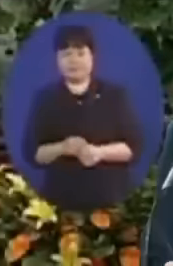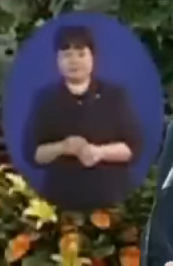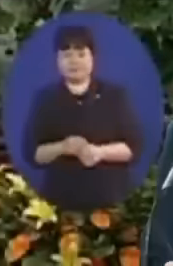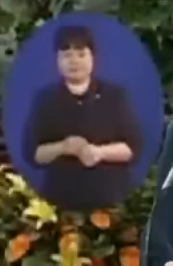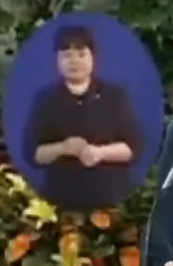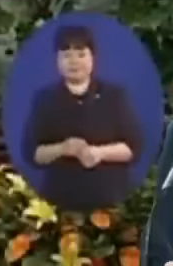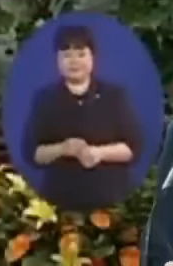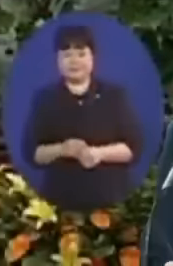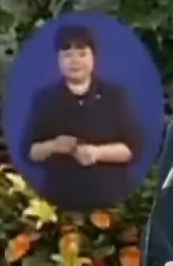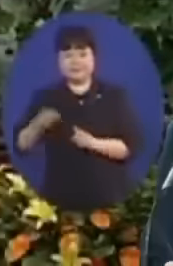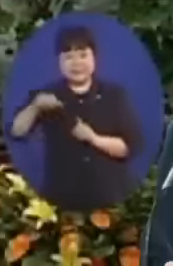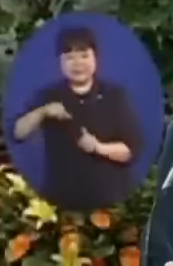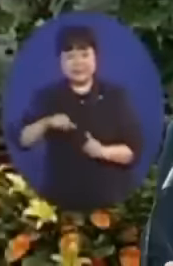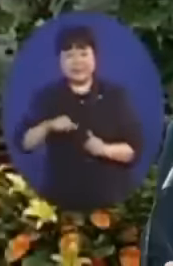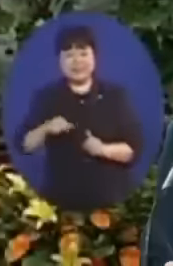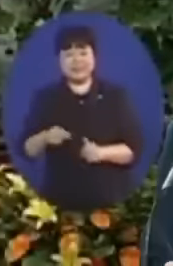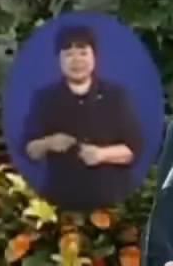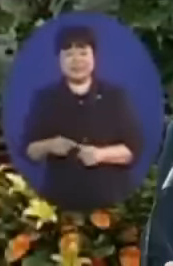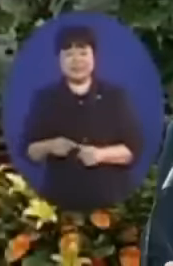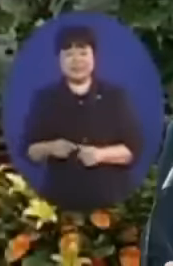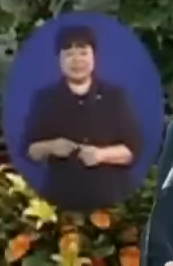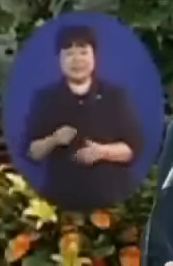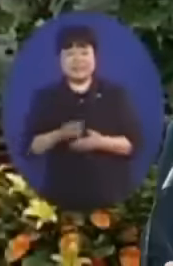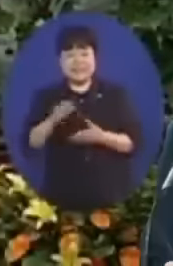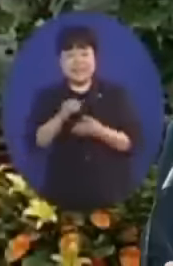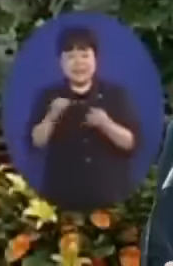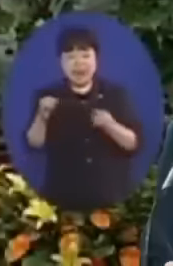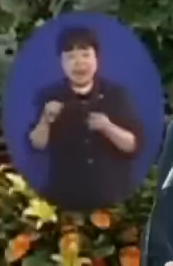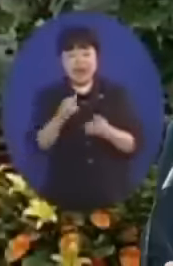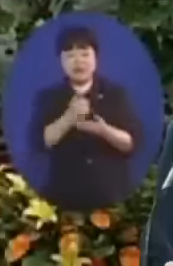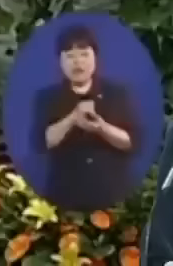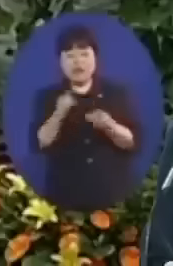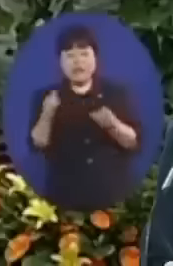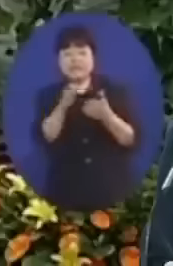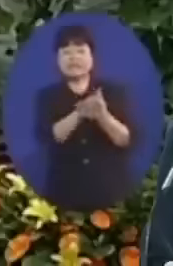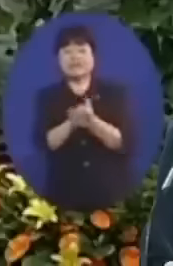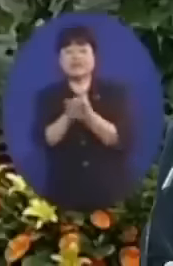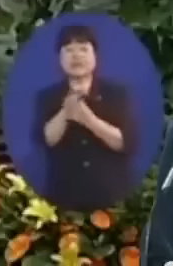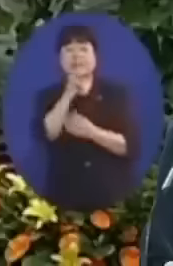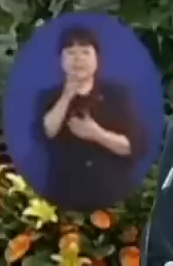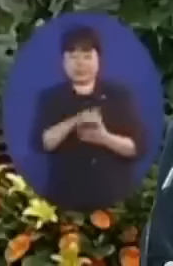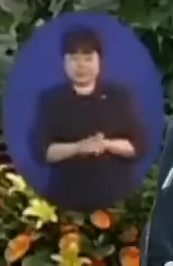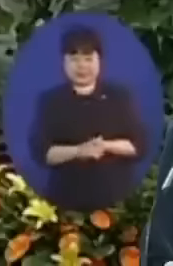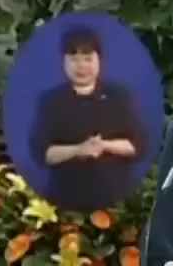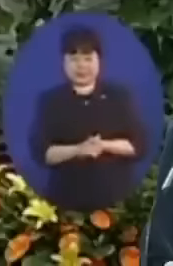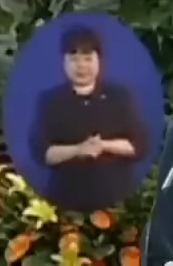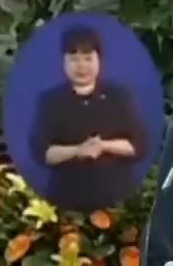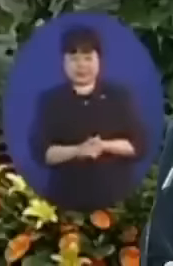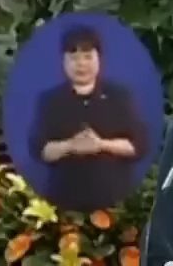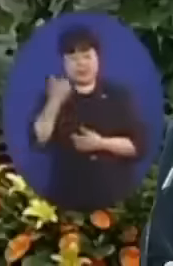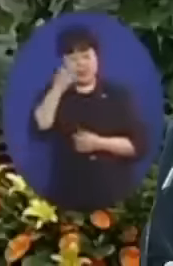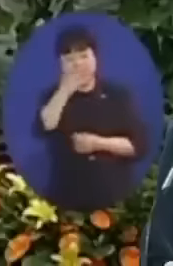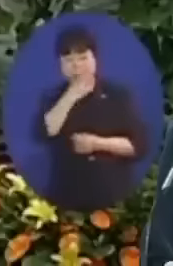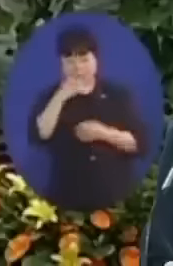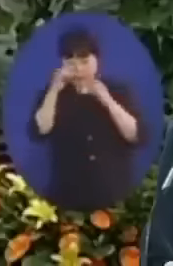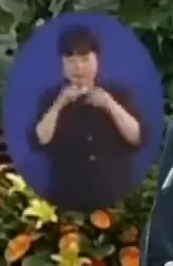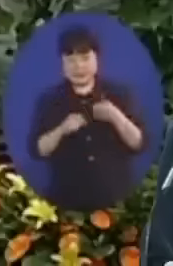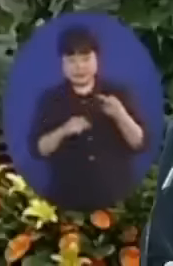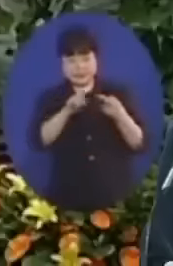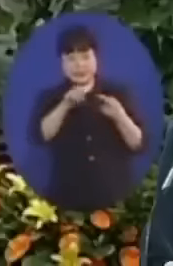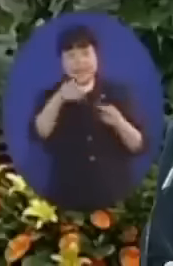19절에 세리와 죄인의 친구였다고 말하셨습니다. 그리고 누가복음 12장